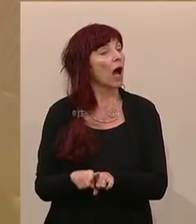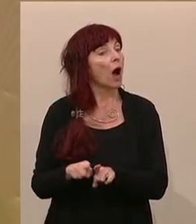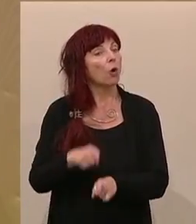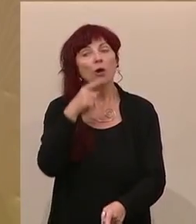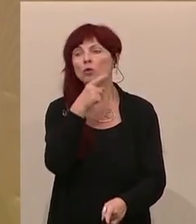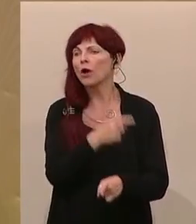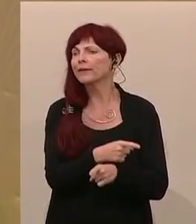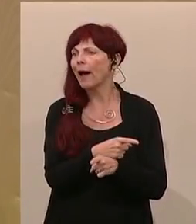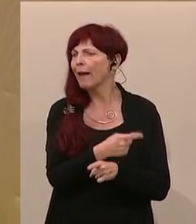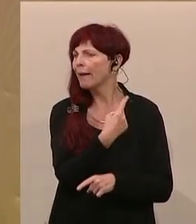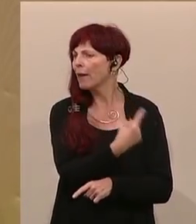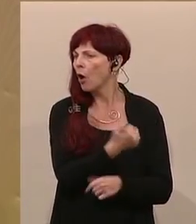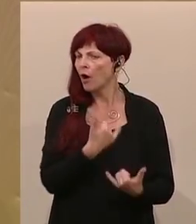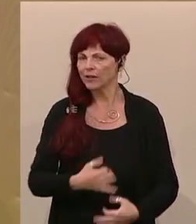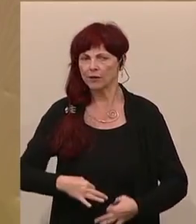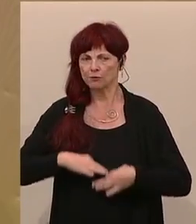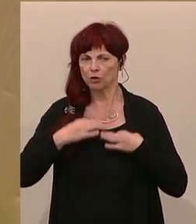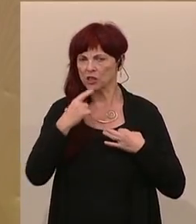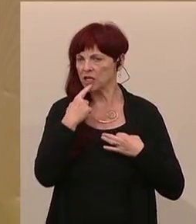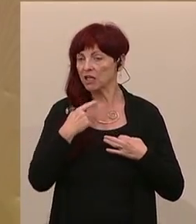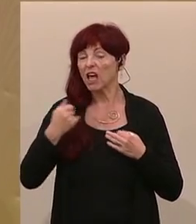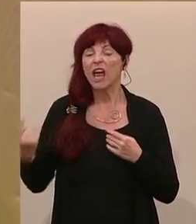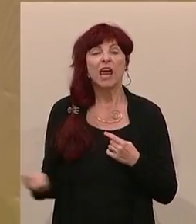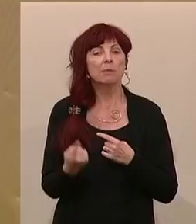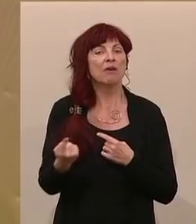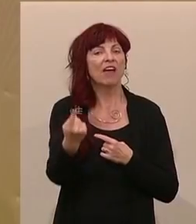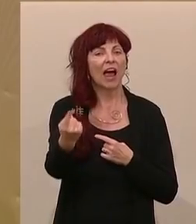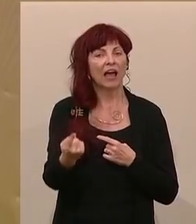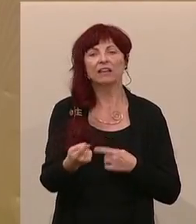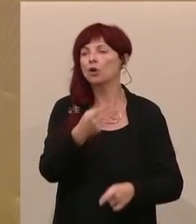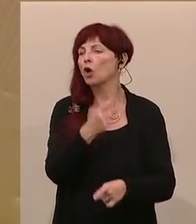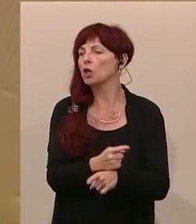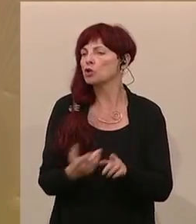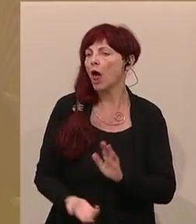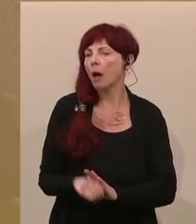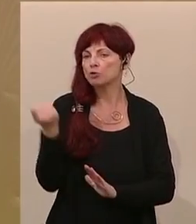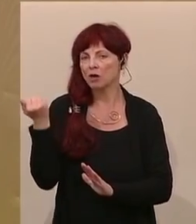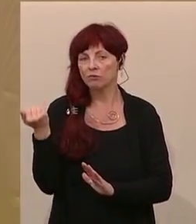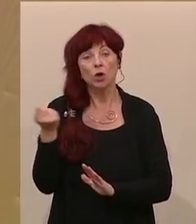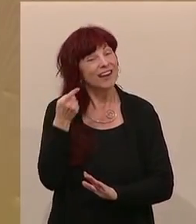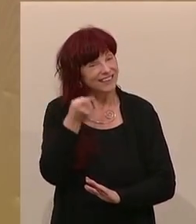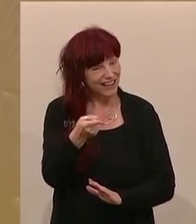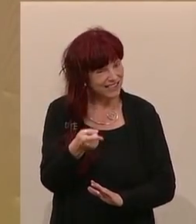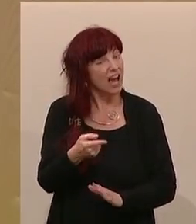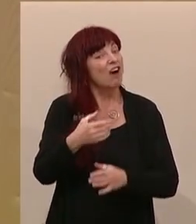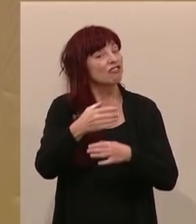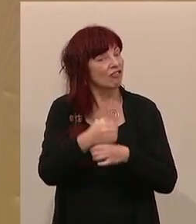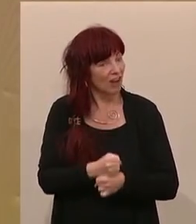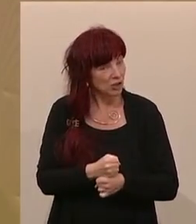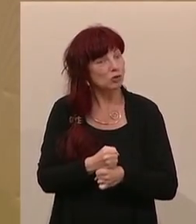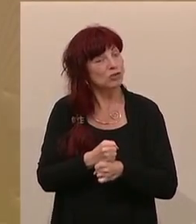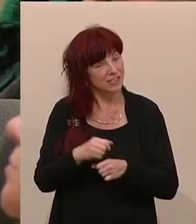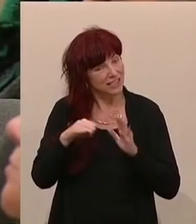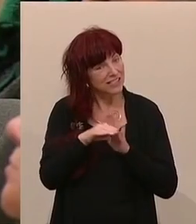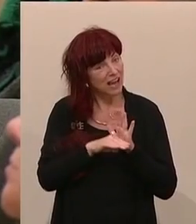heute früh. Sie sind für die Abschaffung der immerwährenden Neutralität, ist eine Staatszielbestimmung im Range der Verfassung. Sie wollen sie abschaffen